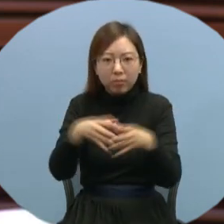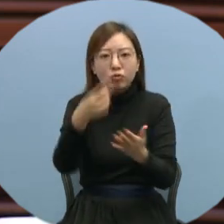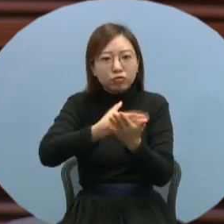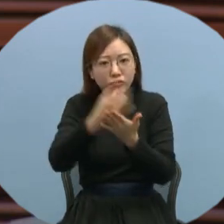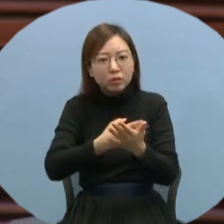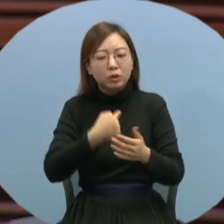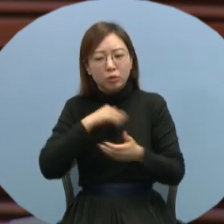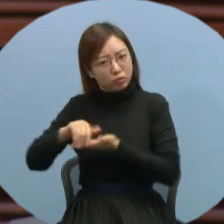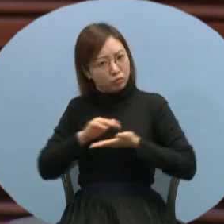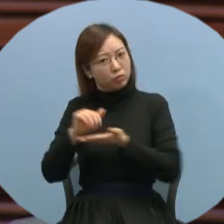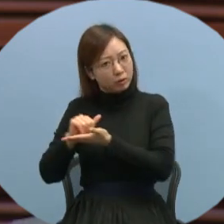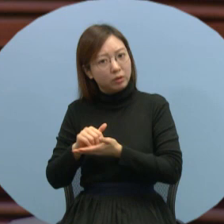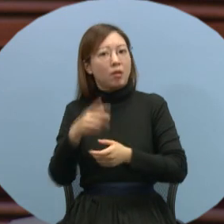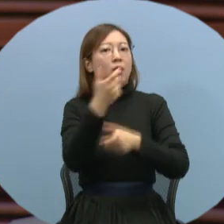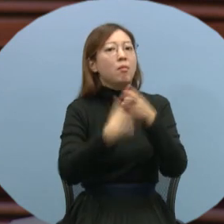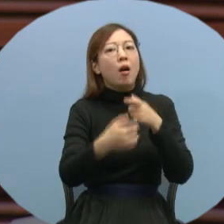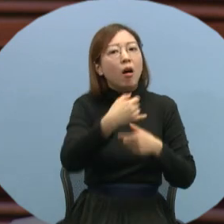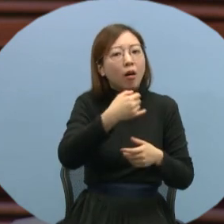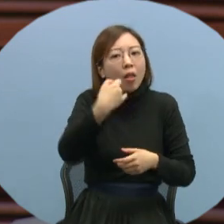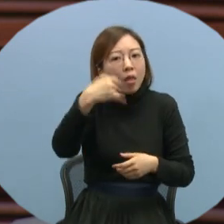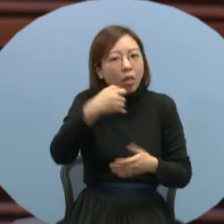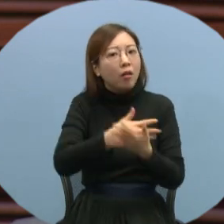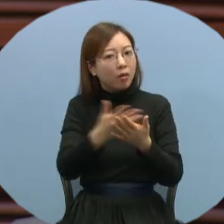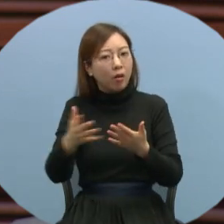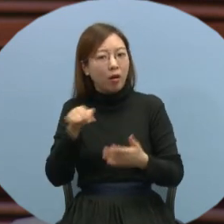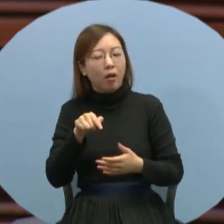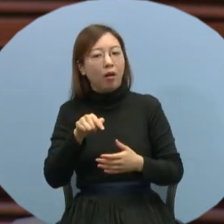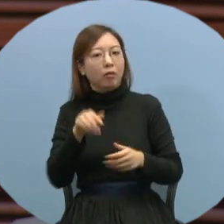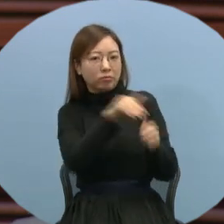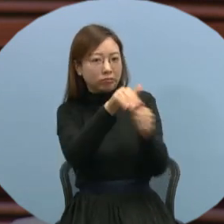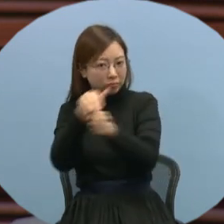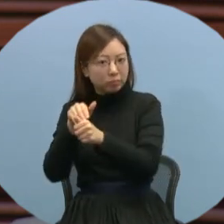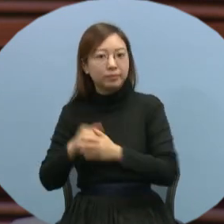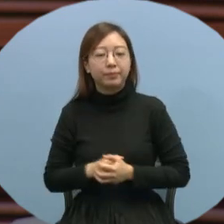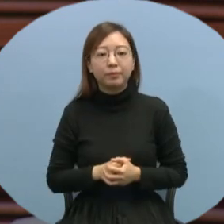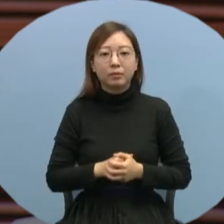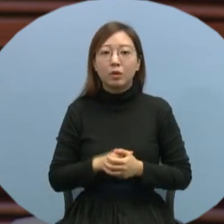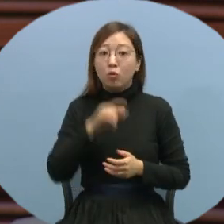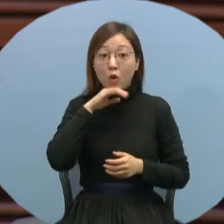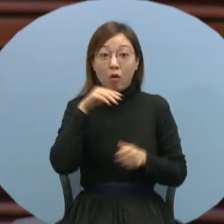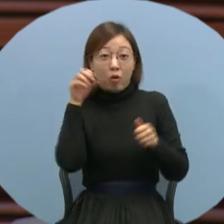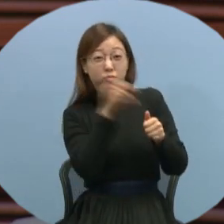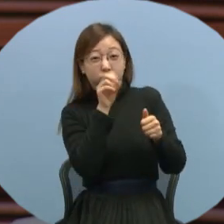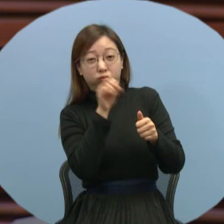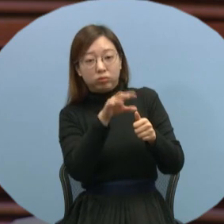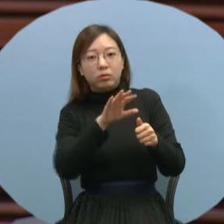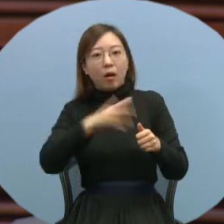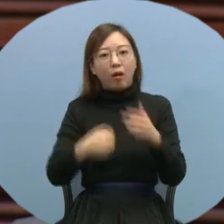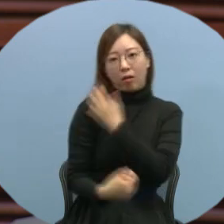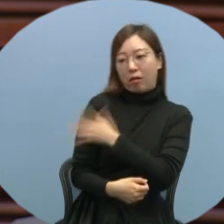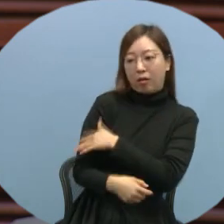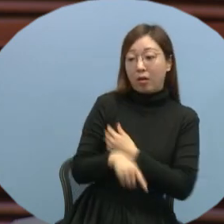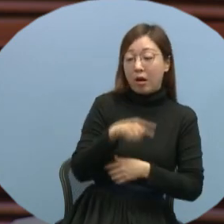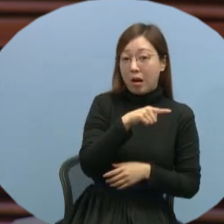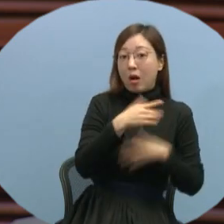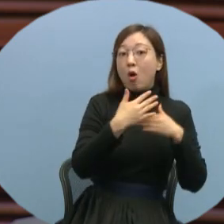持環境衛生和不得進行無牌小販擺賣活動等。如有屢經勸喻仍不遵